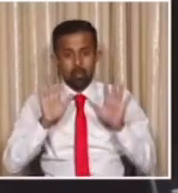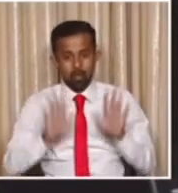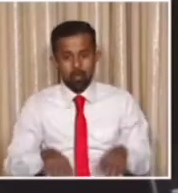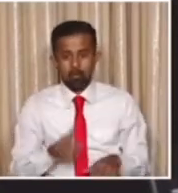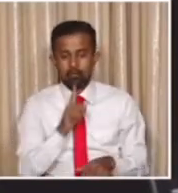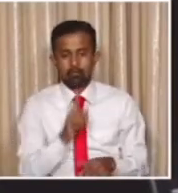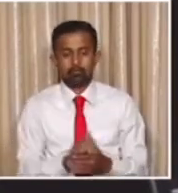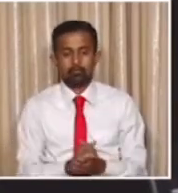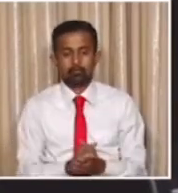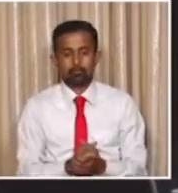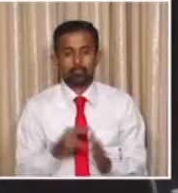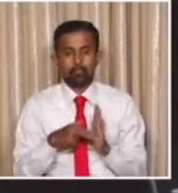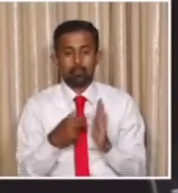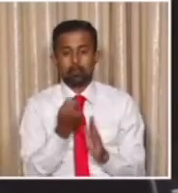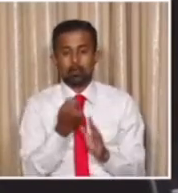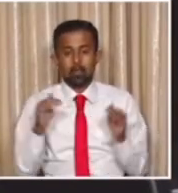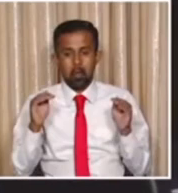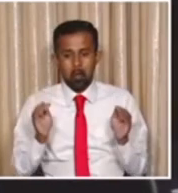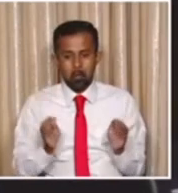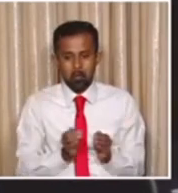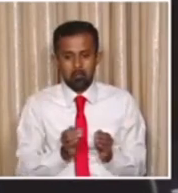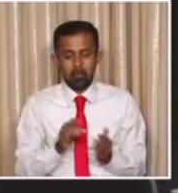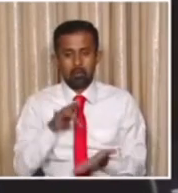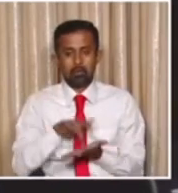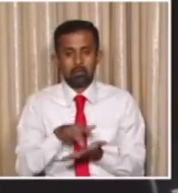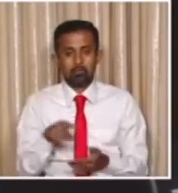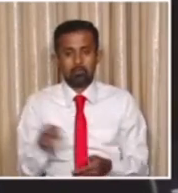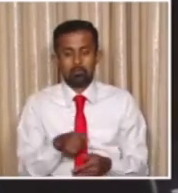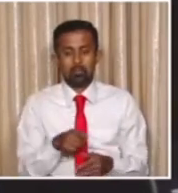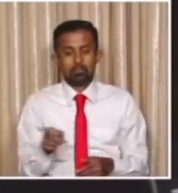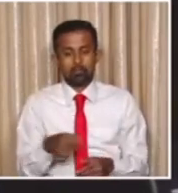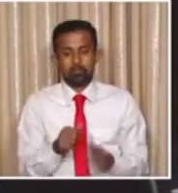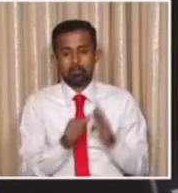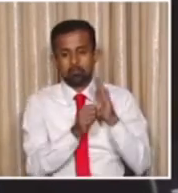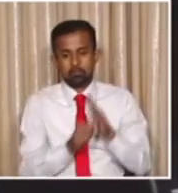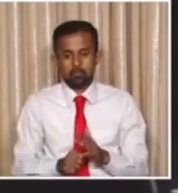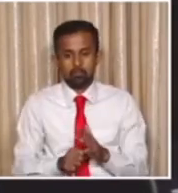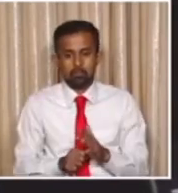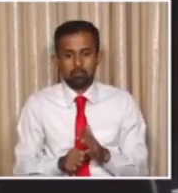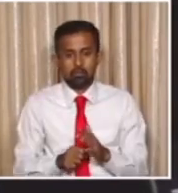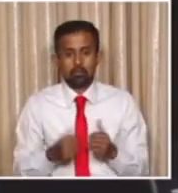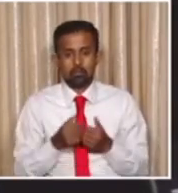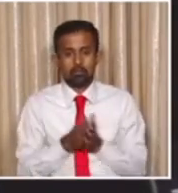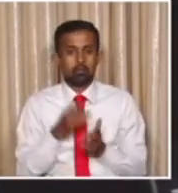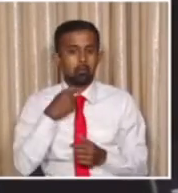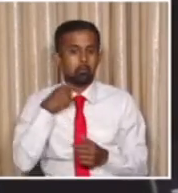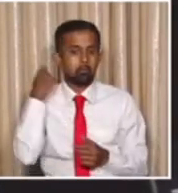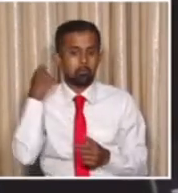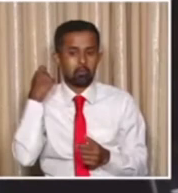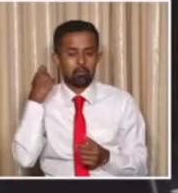කියලා ආර්ථිකය හැකිලෙනවා කියන්නේ මේ රටේ මධ්‍යම පන්තිය දවසෙන් දවස ප්‍රපාතයට වැටෙනවා අද සීදීවි නසා ගැනීම